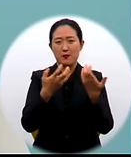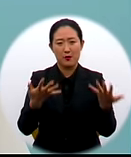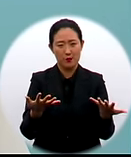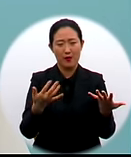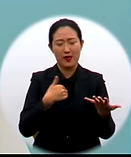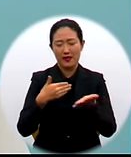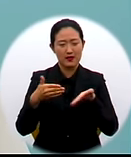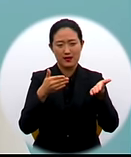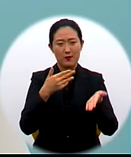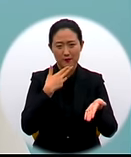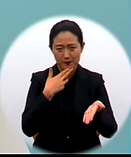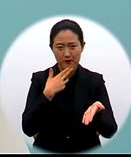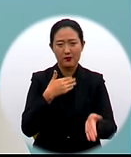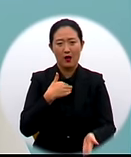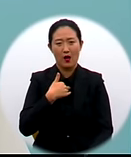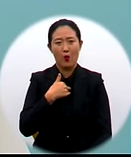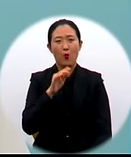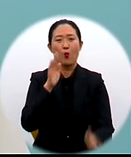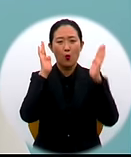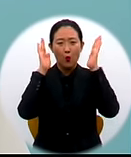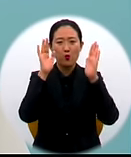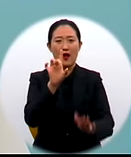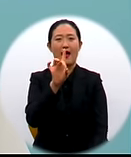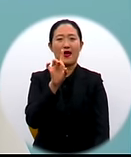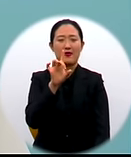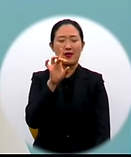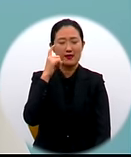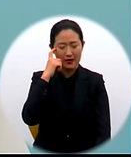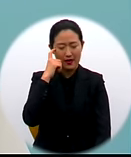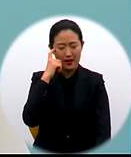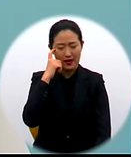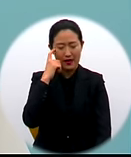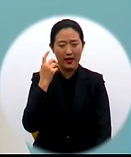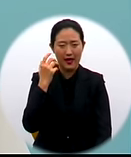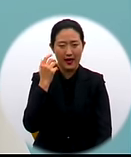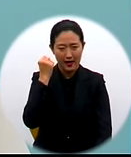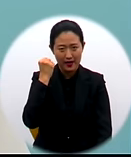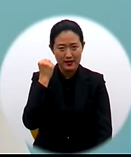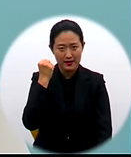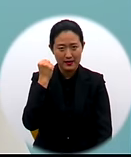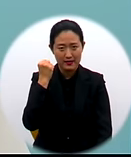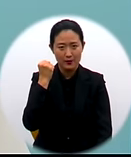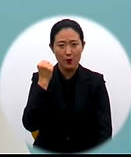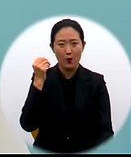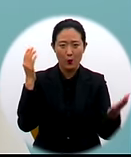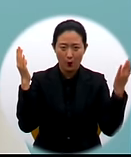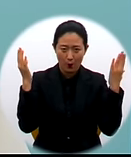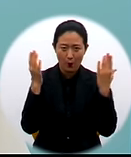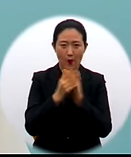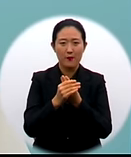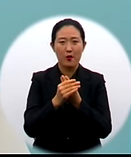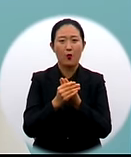열심히 사는 거 말고는 나한테는 아무런 선택지가 없어요. 이렇게 완전히 벼랑 끝에 몰렸을 때 갑자기 팍 치고